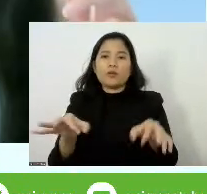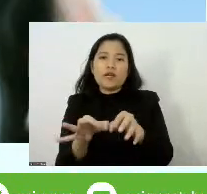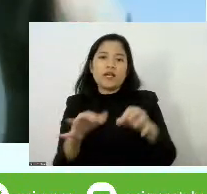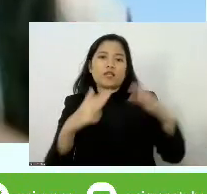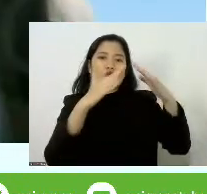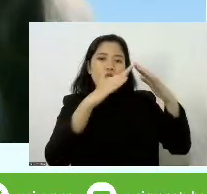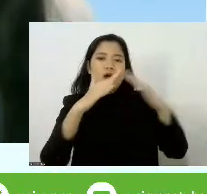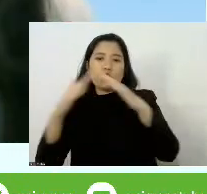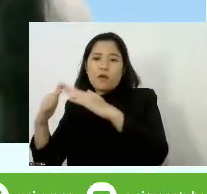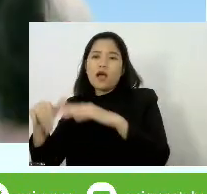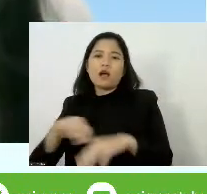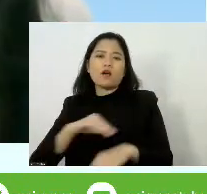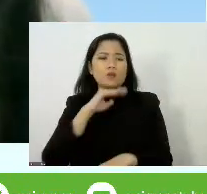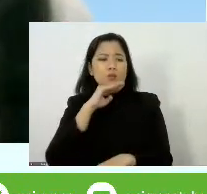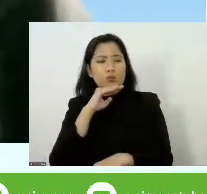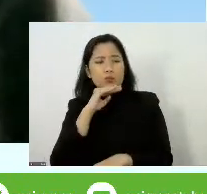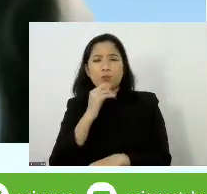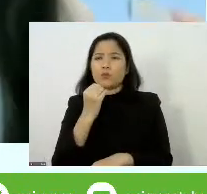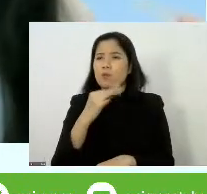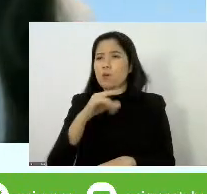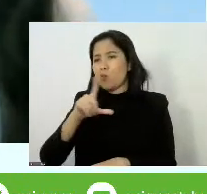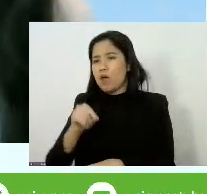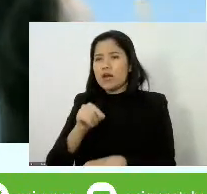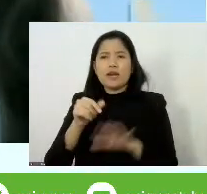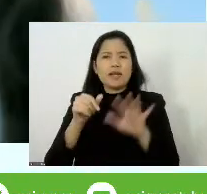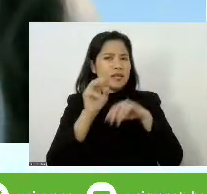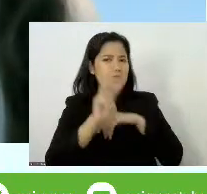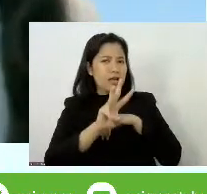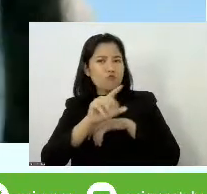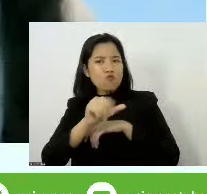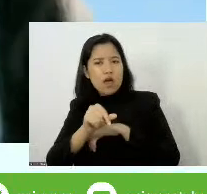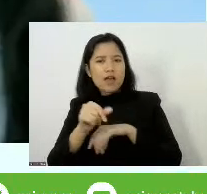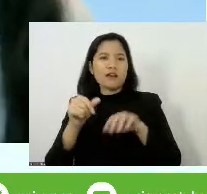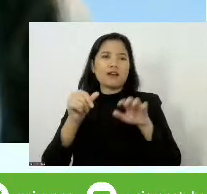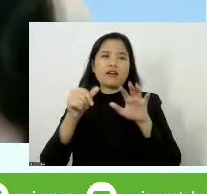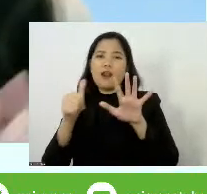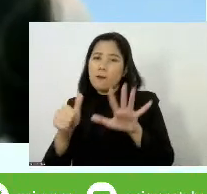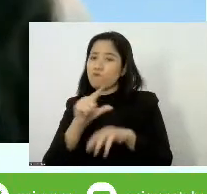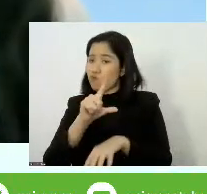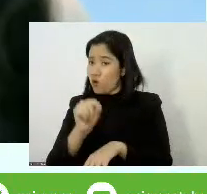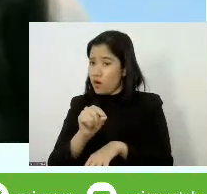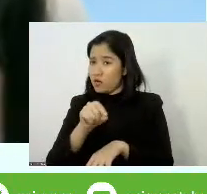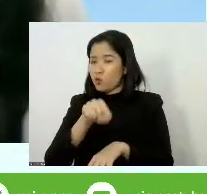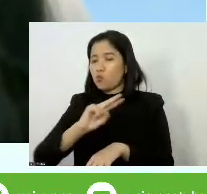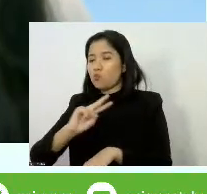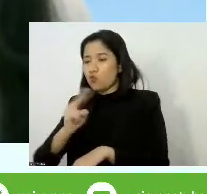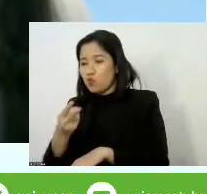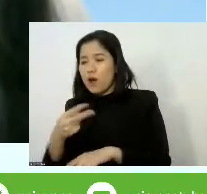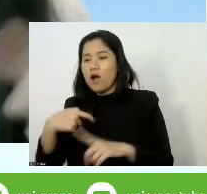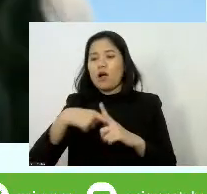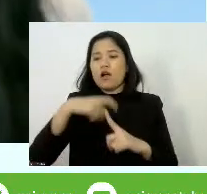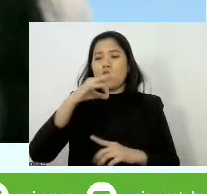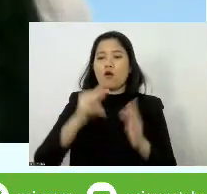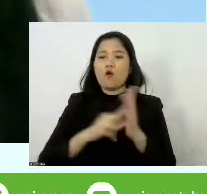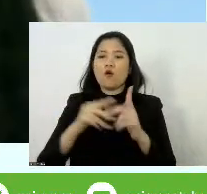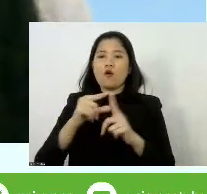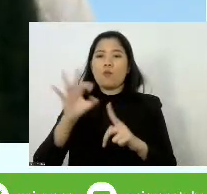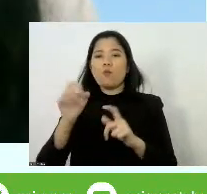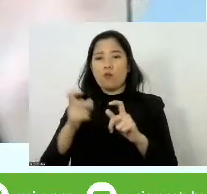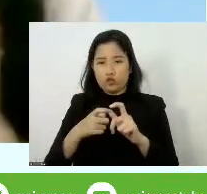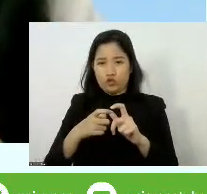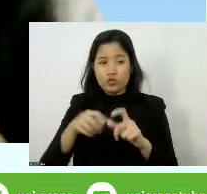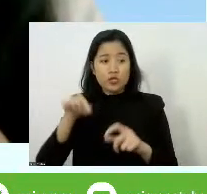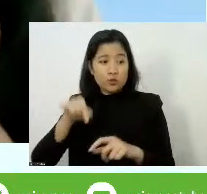tunggu aja berapa bulan tiga bulan 6 bulan itu dipakai buat semua tetangga